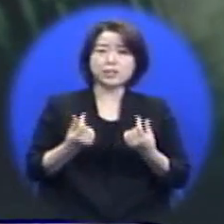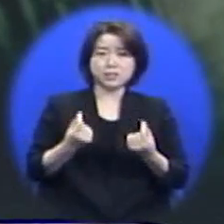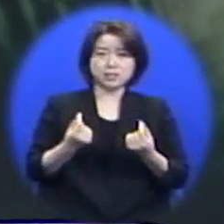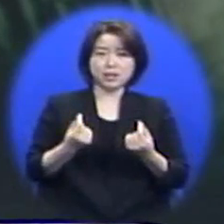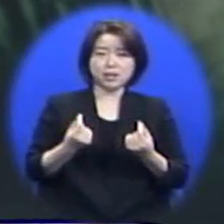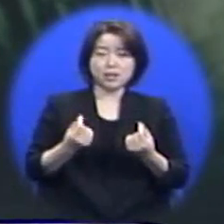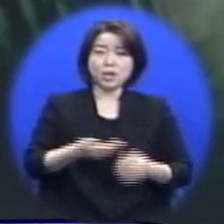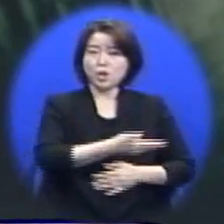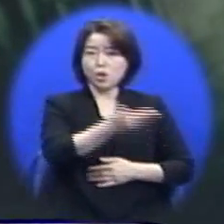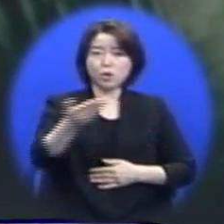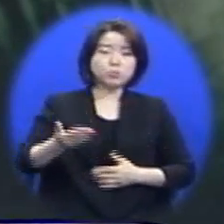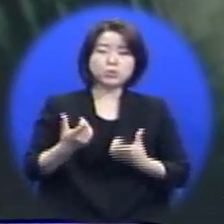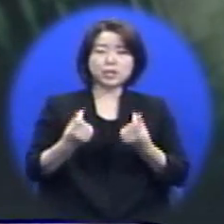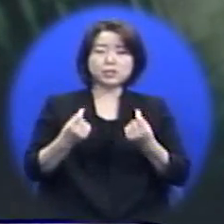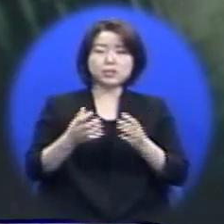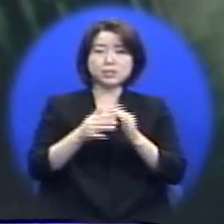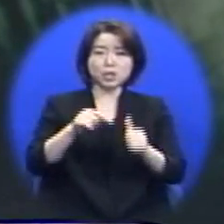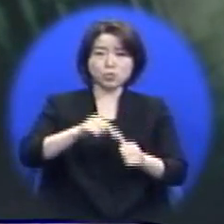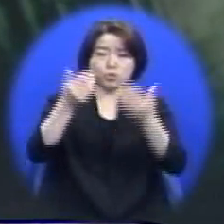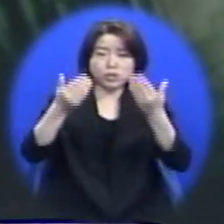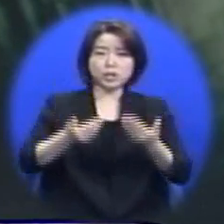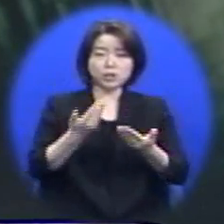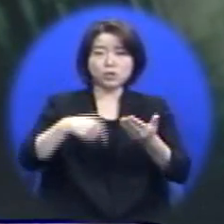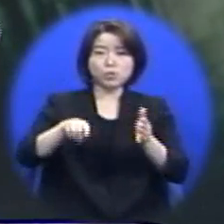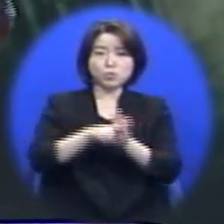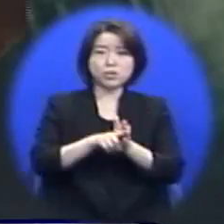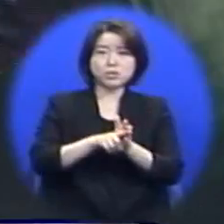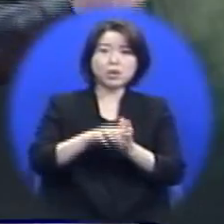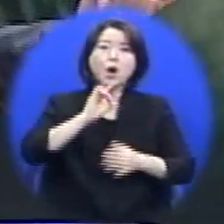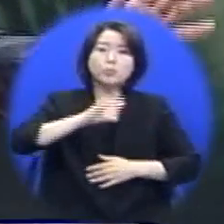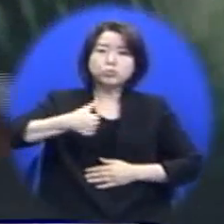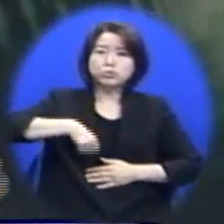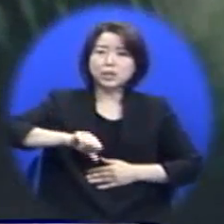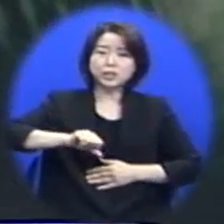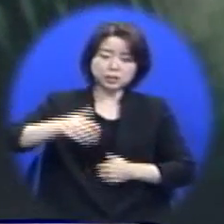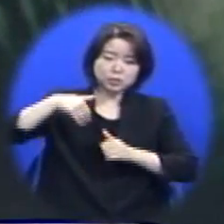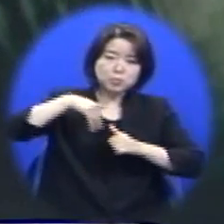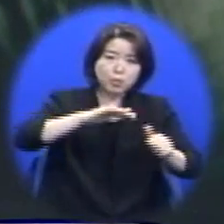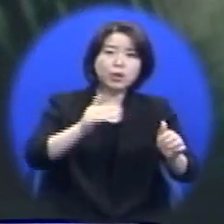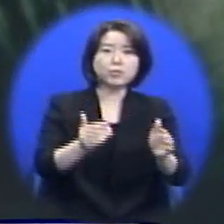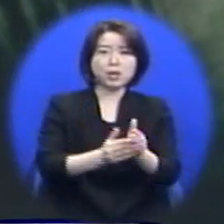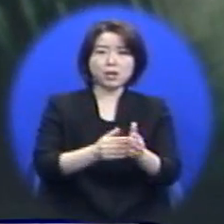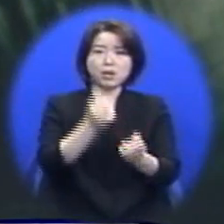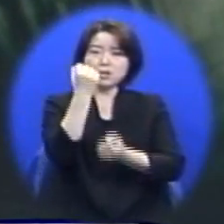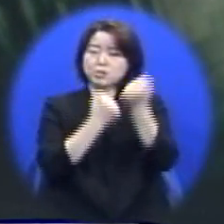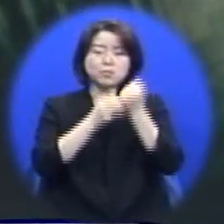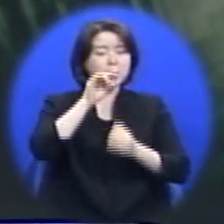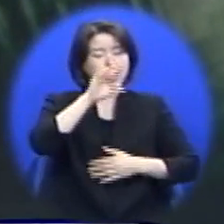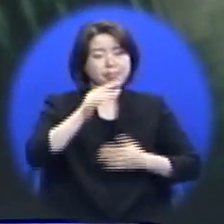구원하려고 하나님은 독생자 예수 그리스도를 보내주셨어요. 설명이 안 되는 일이에요.